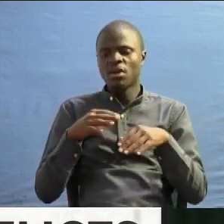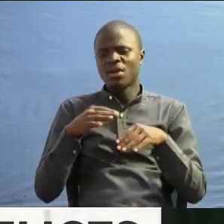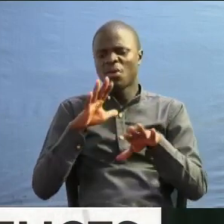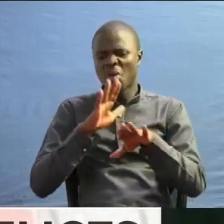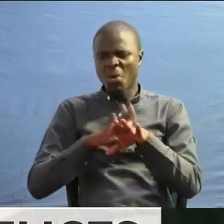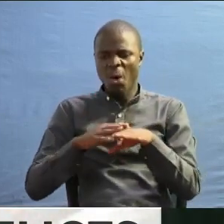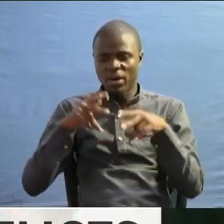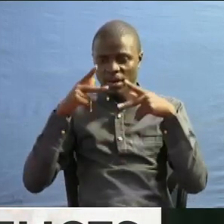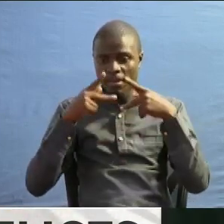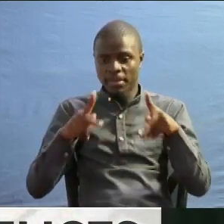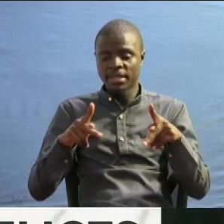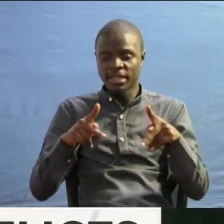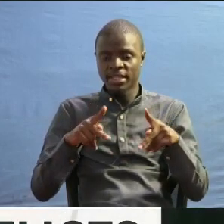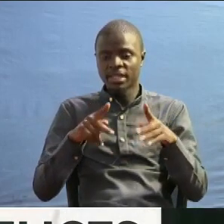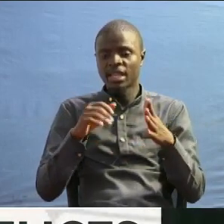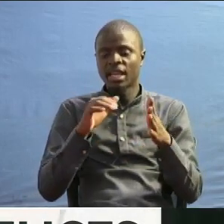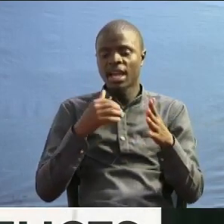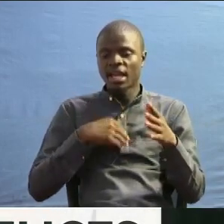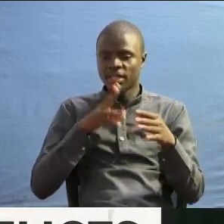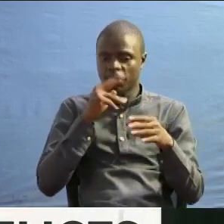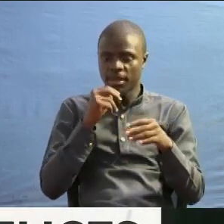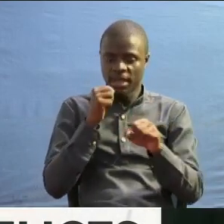hapa imeshughulikiwa karibu